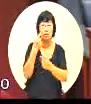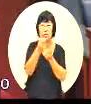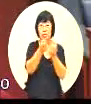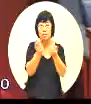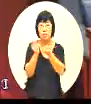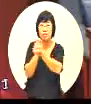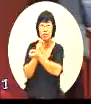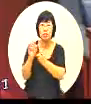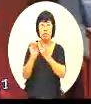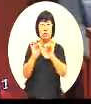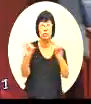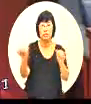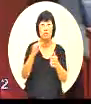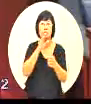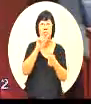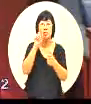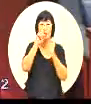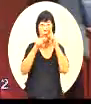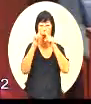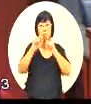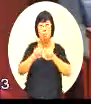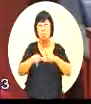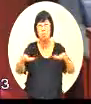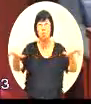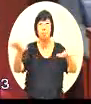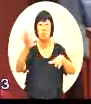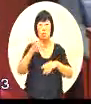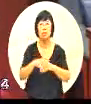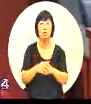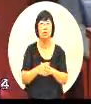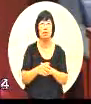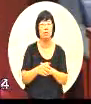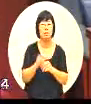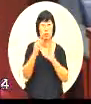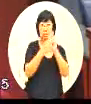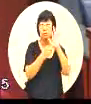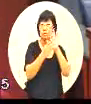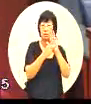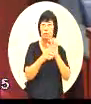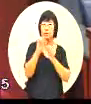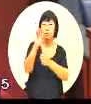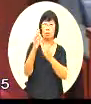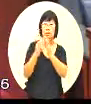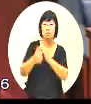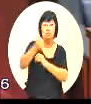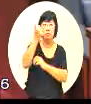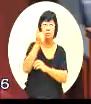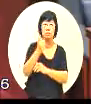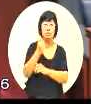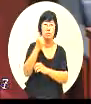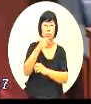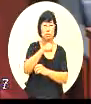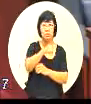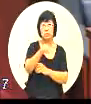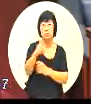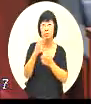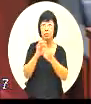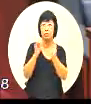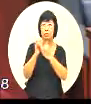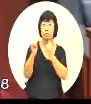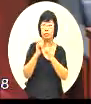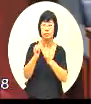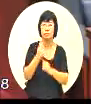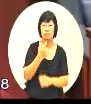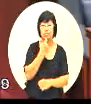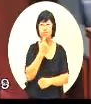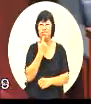被你污染光了吗？所以我用这个例子要跟市长来做说明跟报告，就是说我觉得针对这一些民众有大量疑虑